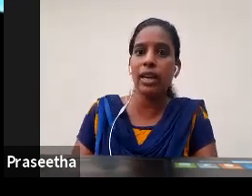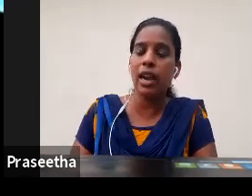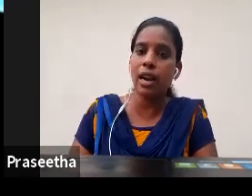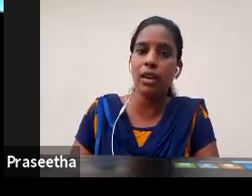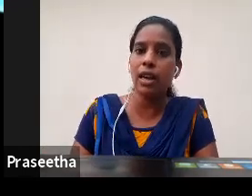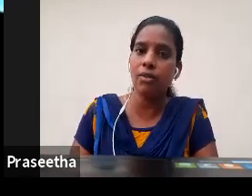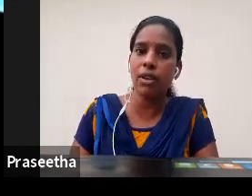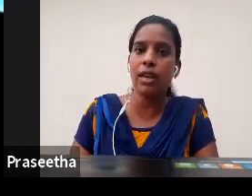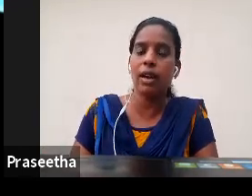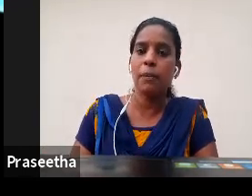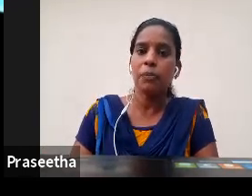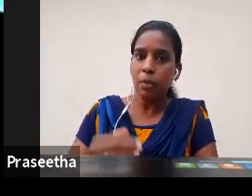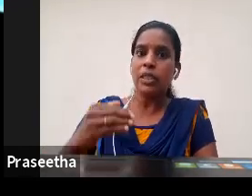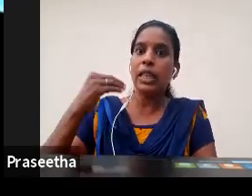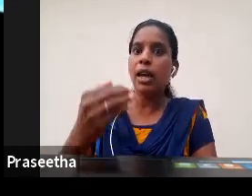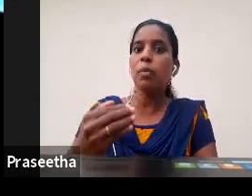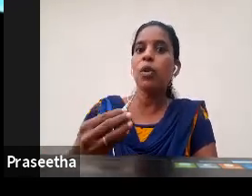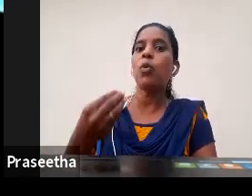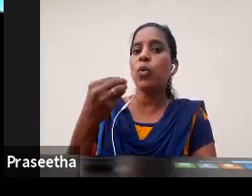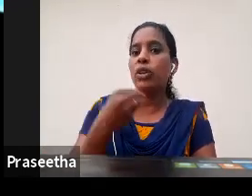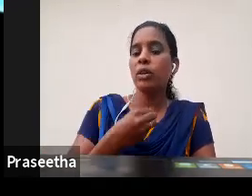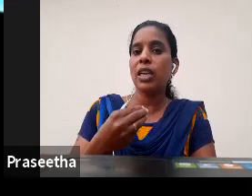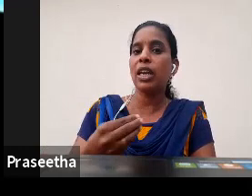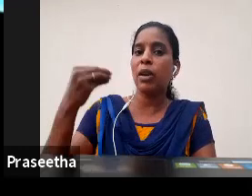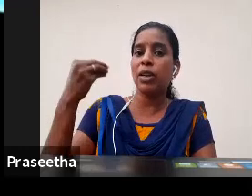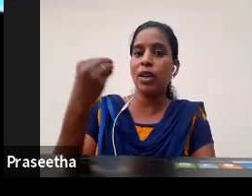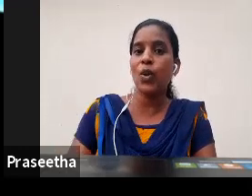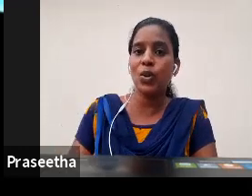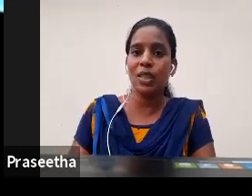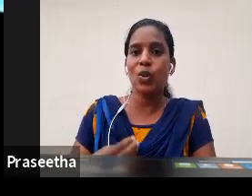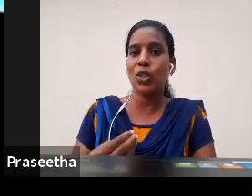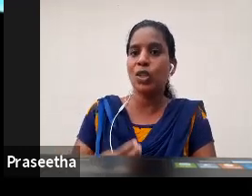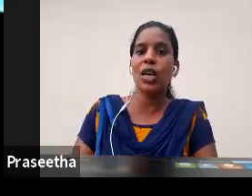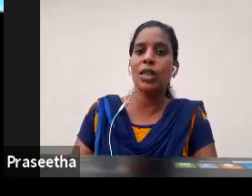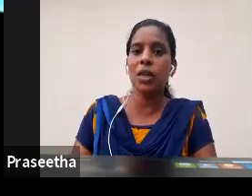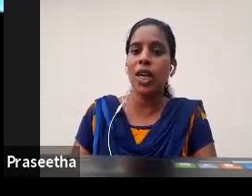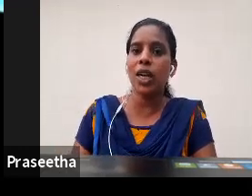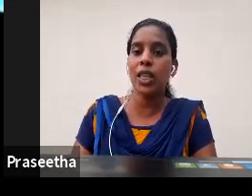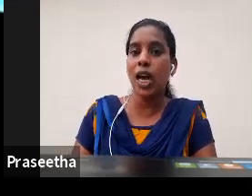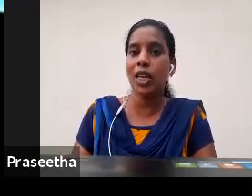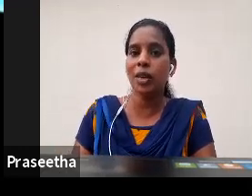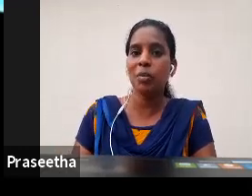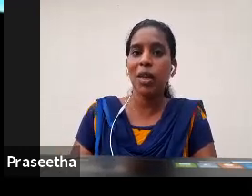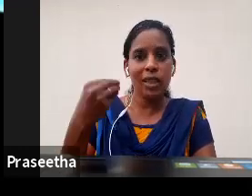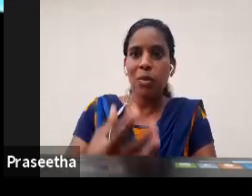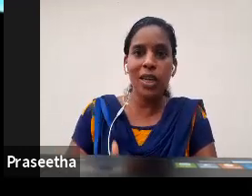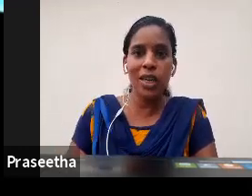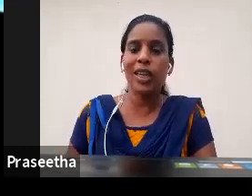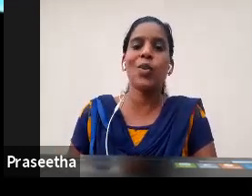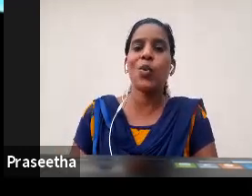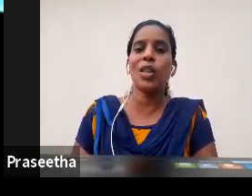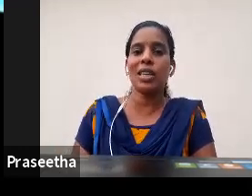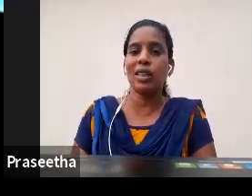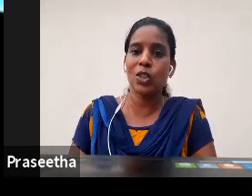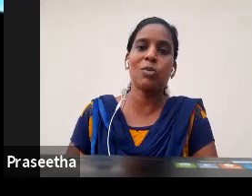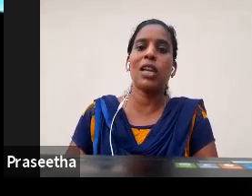ചിലപ്പോ ഇത് രണ്ടുപേരെ കാറ്റഗറി ആണെന്നൊക്കെയാണ് വിലയിരുത്തുക. പക്ഷെ എന്നാ പോലും ഒരു നിമിഷമെങ്കിലും മറ്റുള്ളവർക്ക് ഒരു സന്തോഷം കൊടുക്കാൻ നമുക്ക് കഴിയുന്നതായിരിക്കും നമുക്ക്